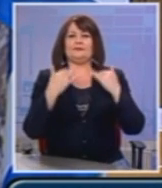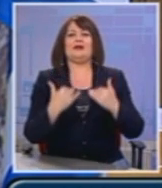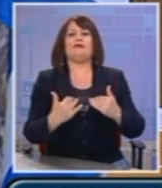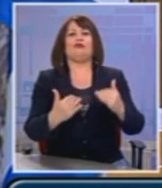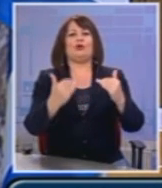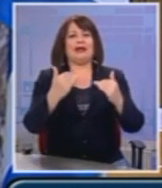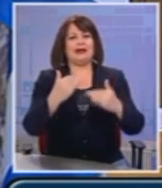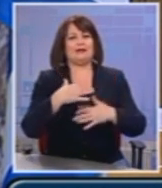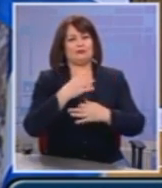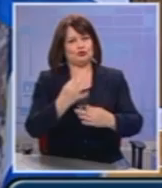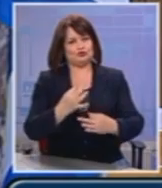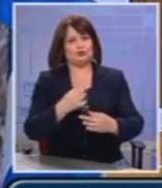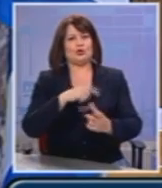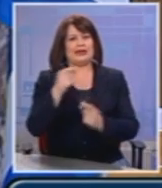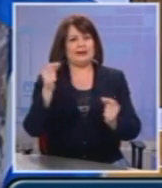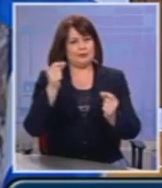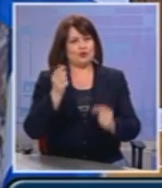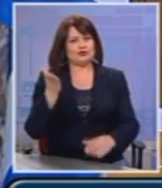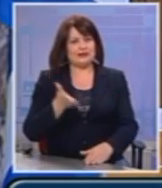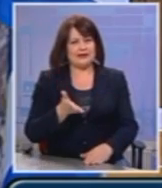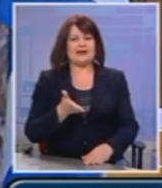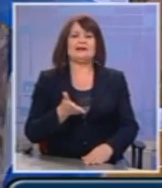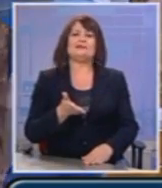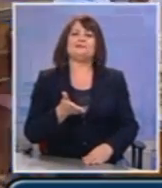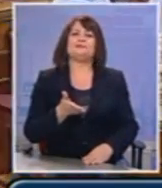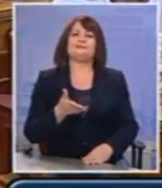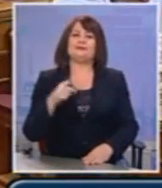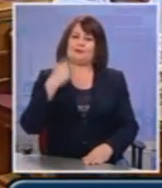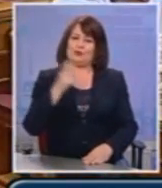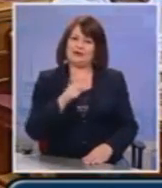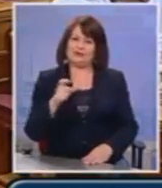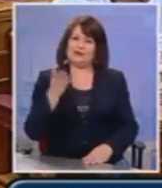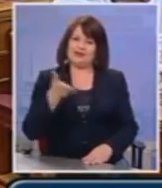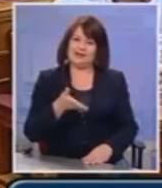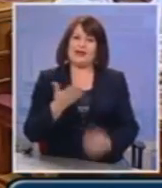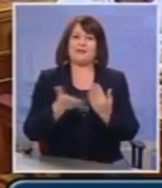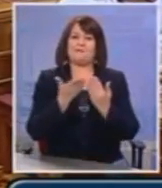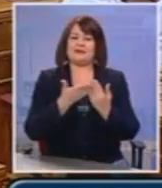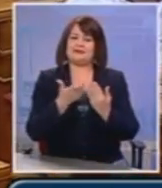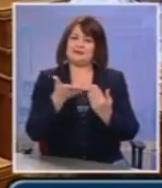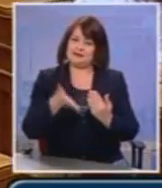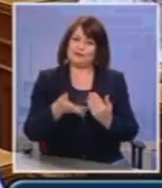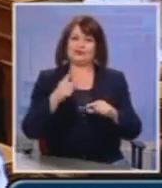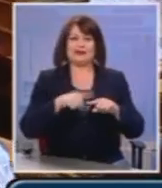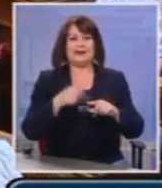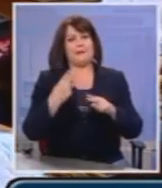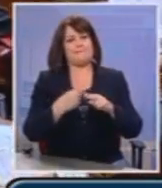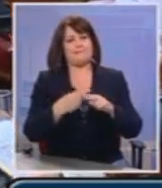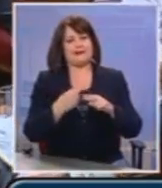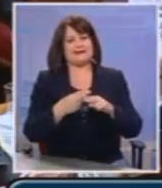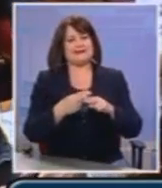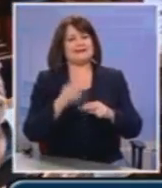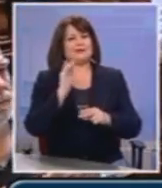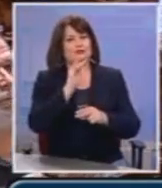αντιπροσώπων της κυπριακής δημοκρατίας την επόμενη βδομάδα που μας επισκέπτεται επισήμως κατόπιν